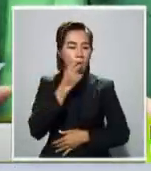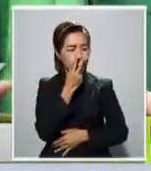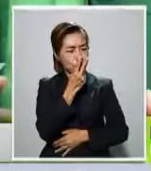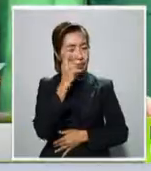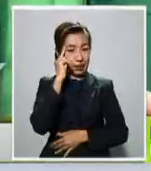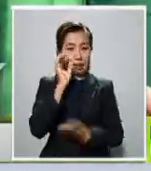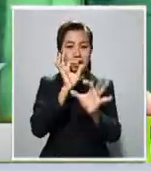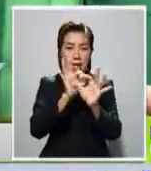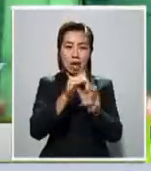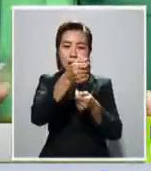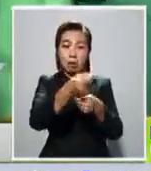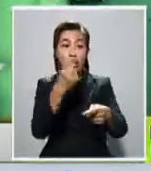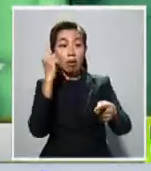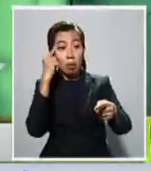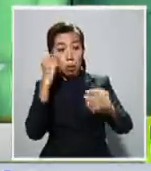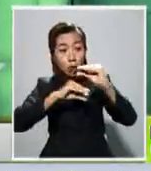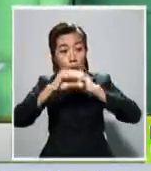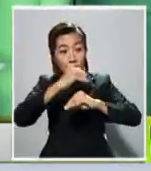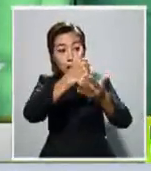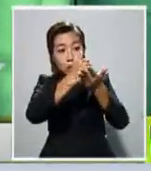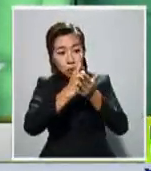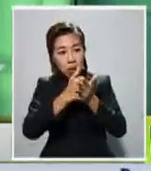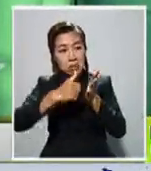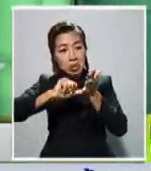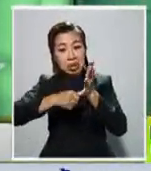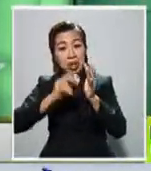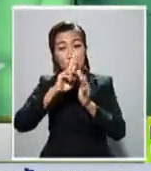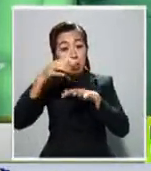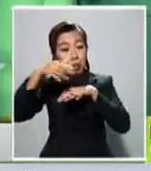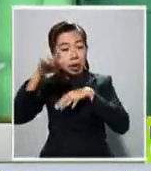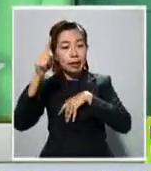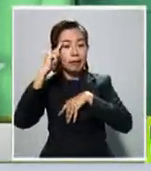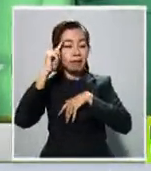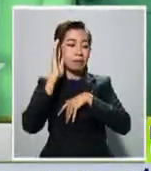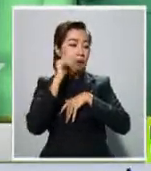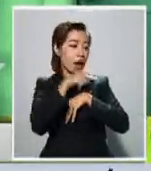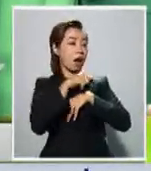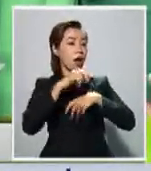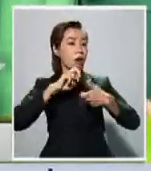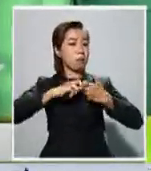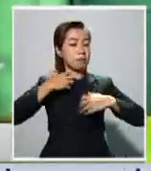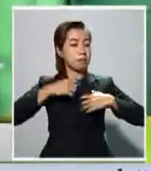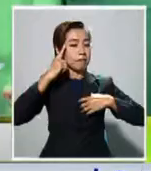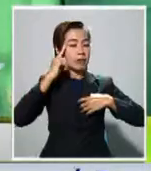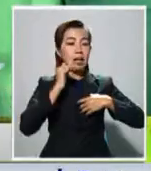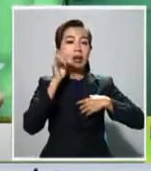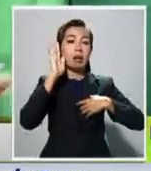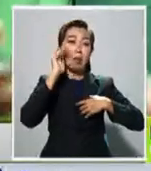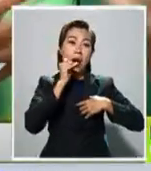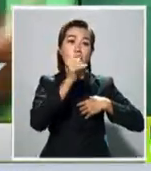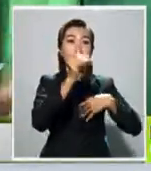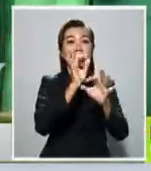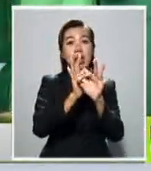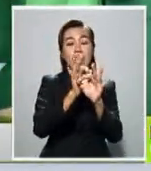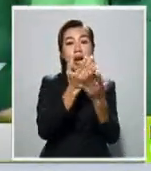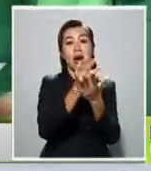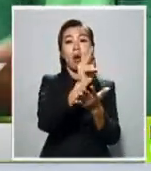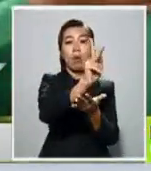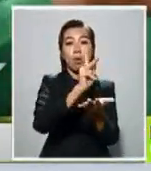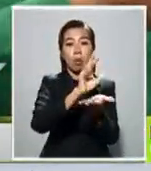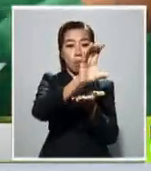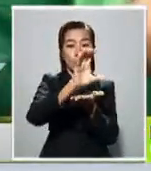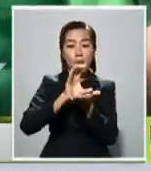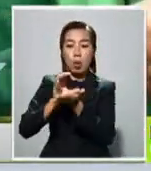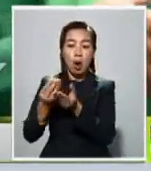มันมีโครงการนี้ที่จะช่วยเหลือพอช่วยเหลือปุ๊บก็ลูกสาวเดือดร้อนพอดีก็เลยกู้เงินจากธนาคารให้ลูกสาวเนี่ยเอาไปช